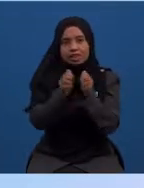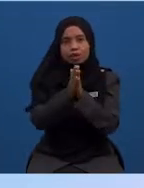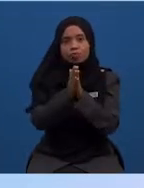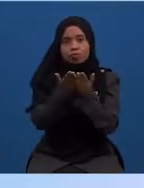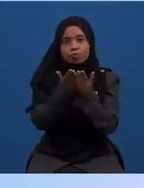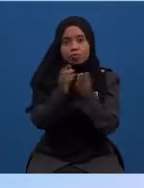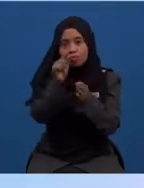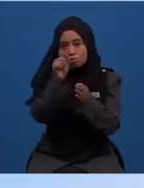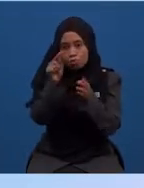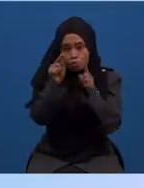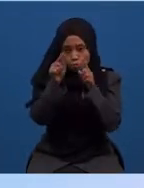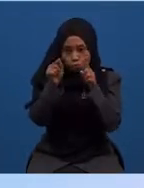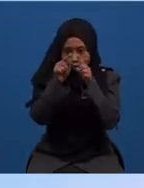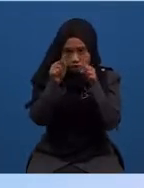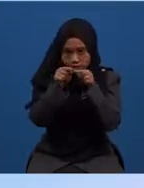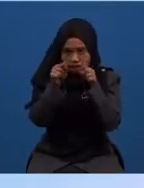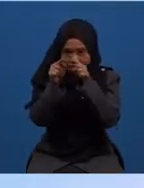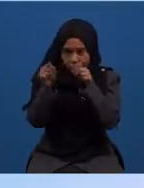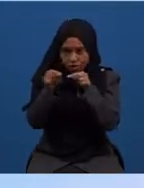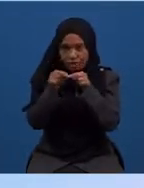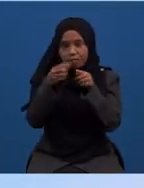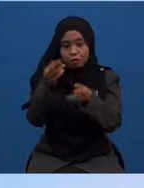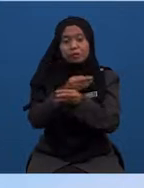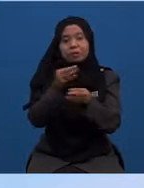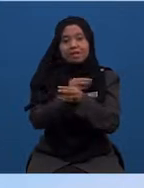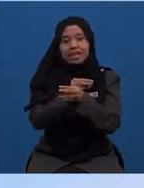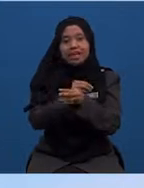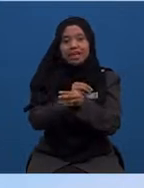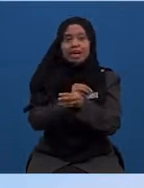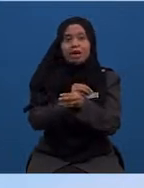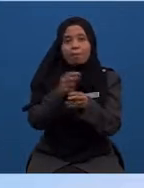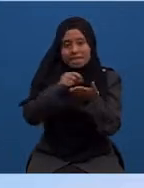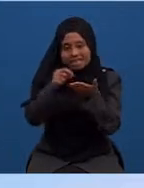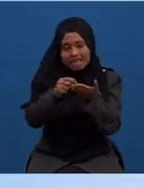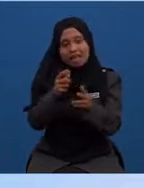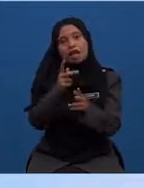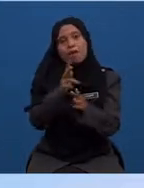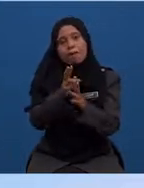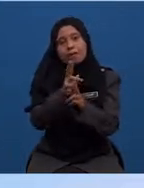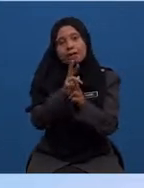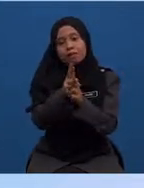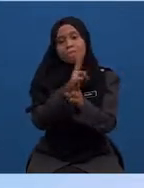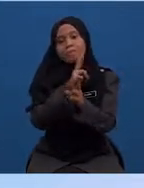buku petak, pensel dan juga pembaris.